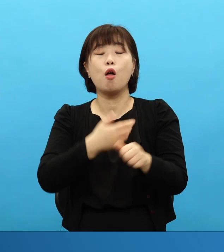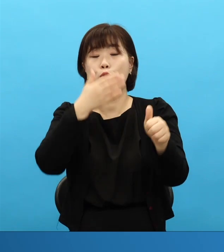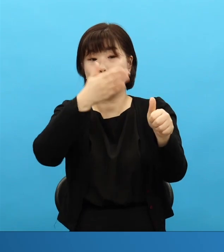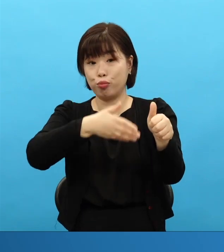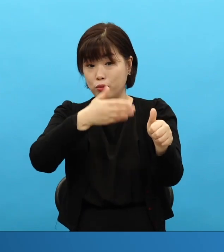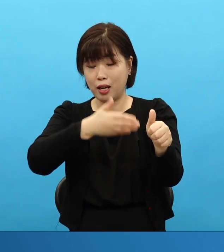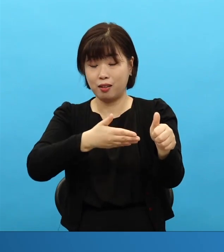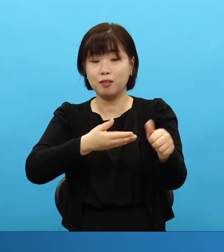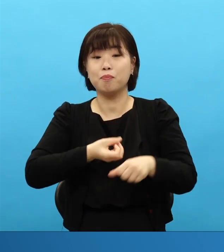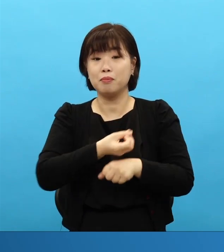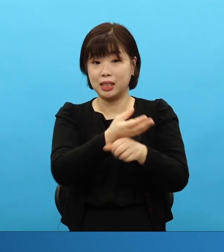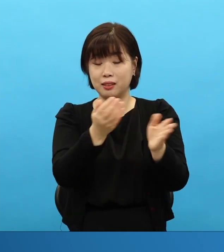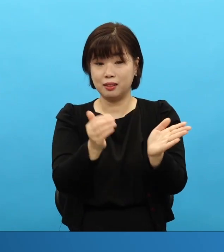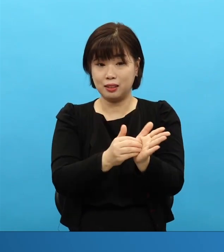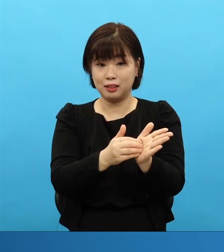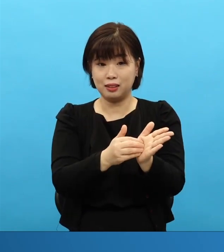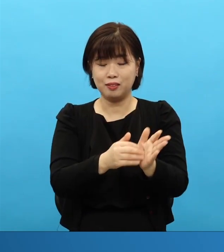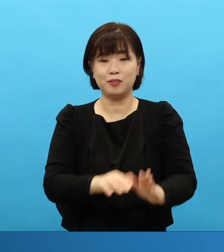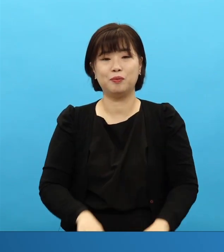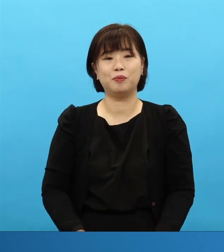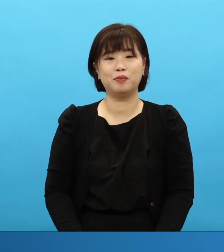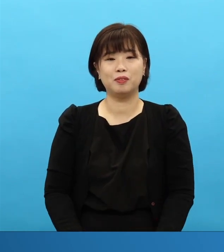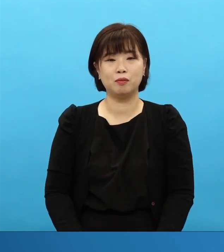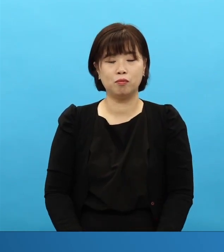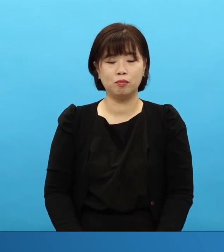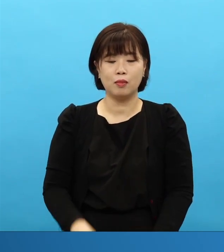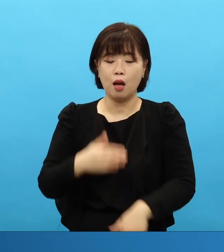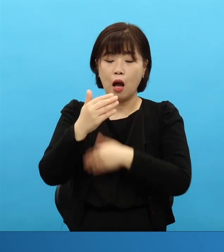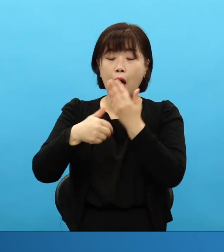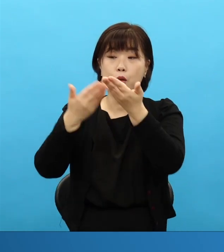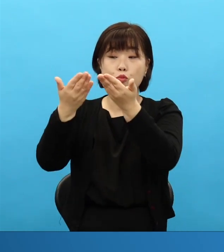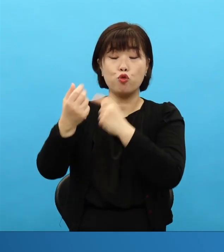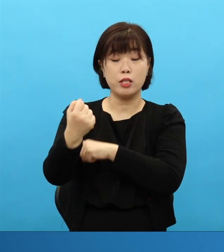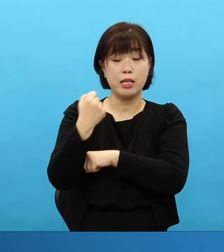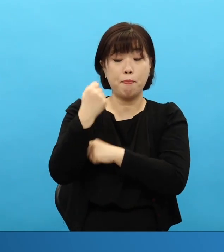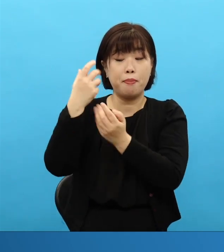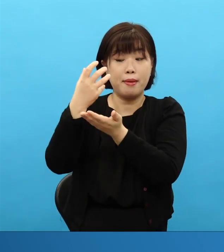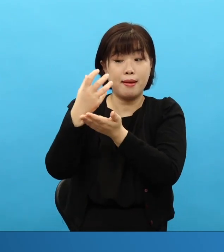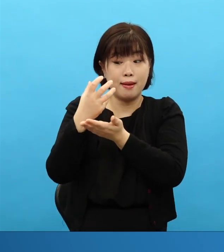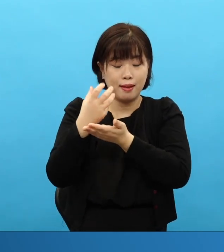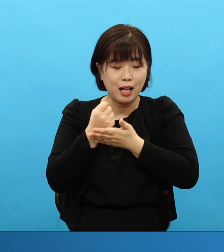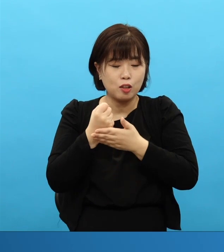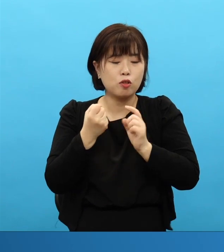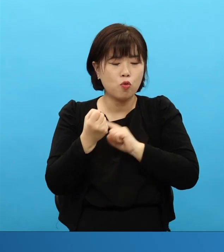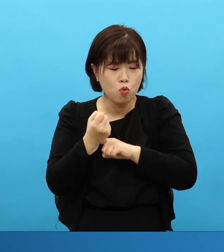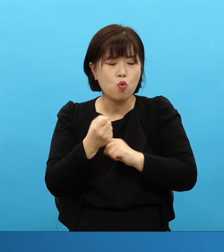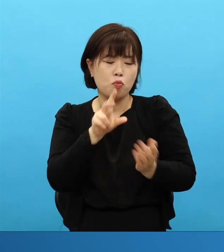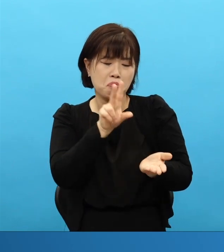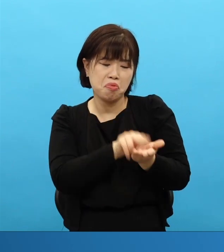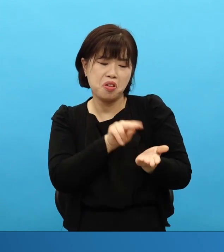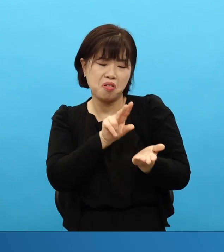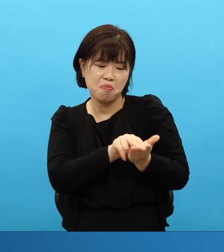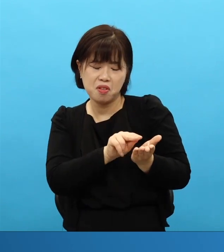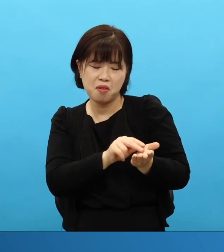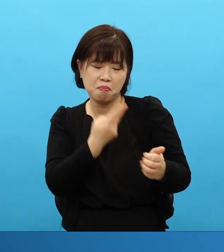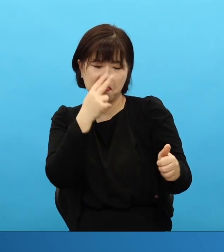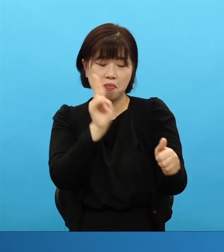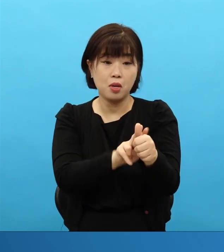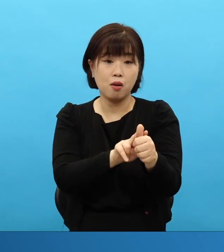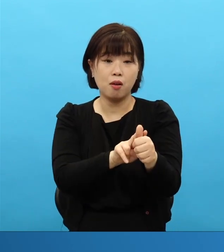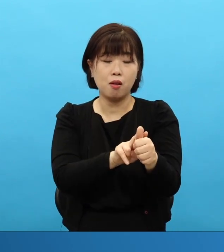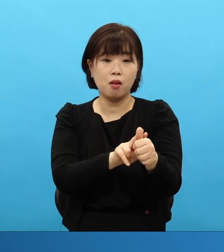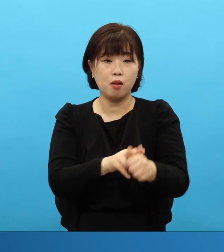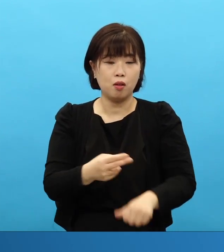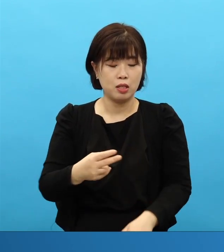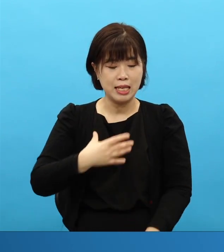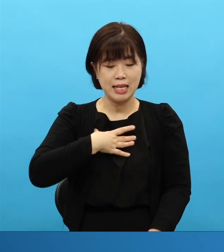가지고 문제 속으로 찾아가는 겁니다. With that power, you go into the problems. 일부러 어렵고 갈등 있는 곳으로